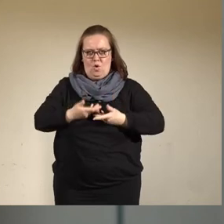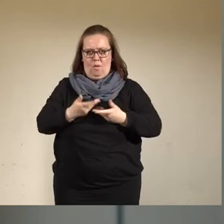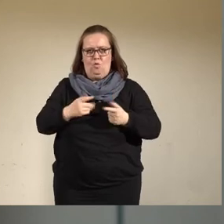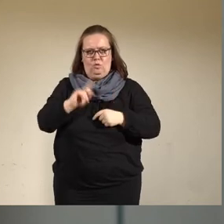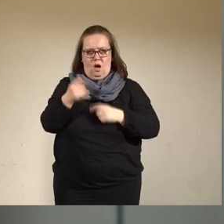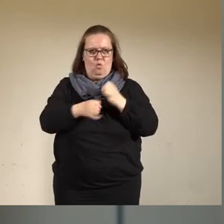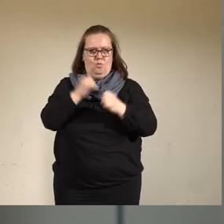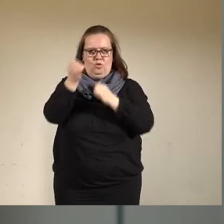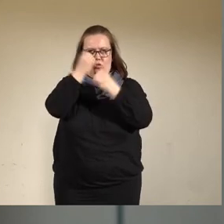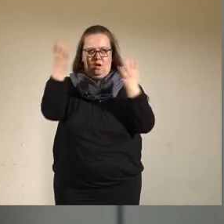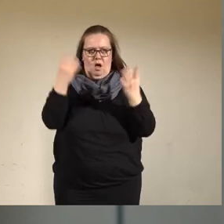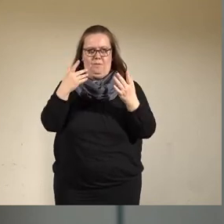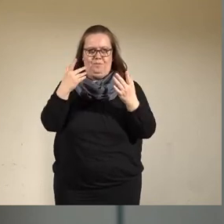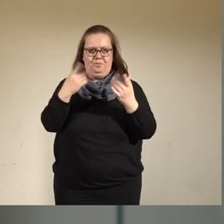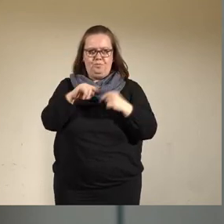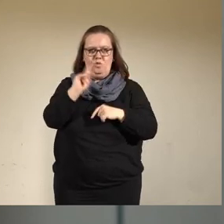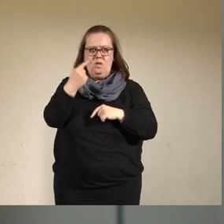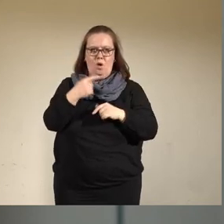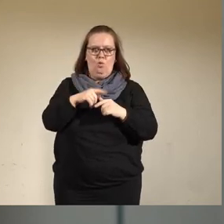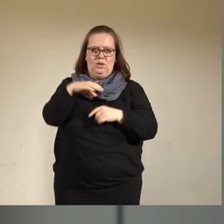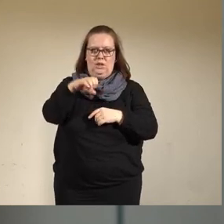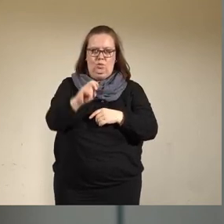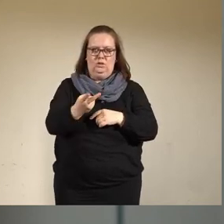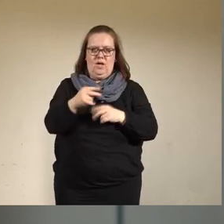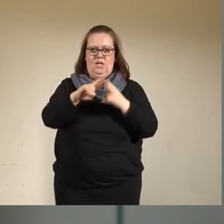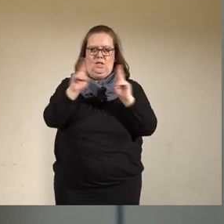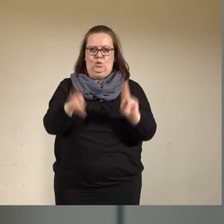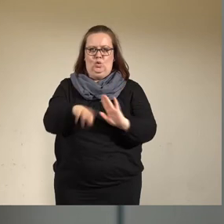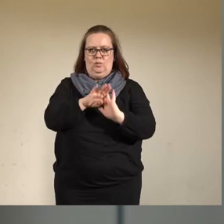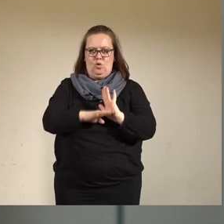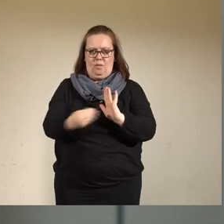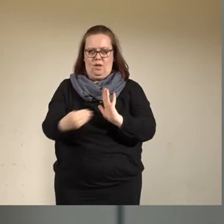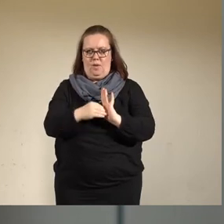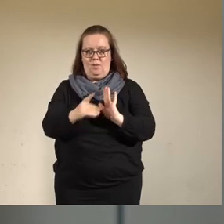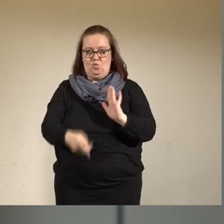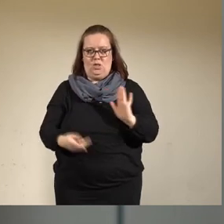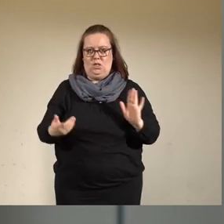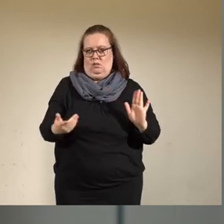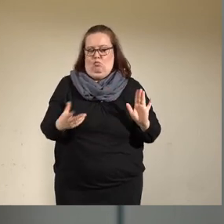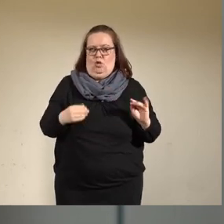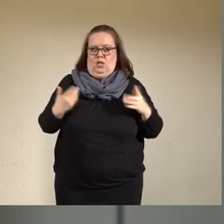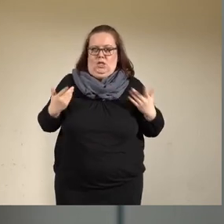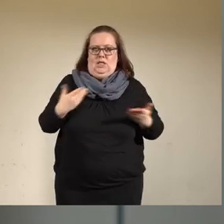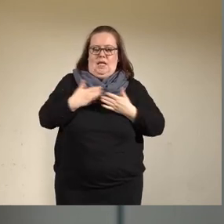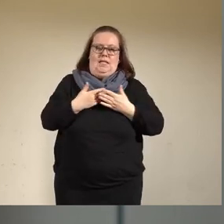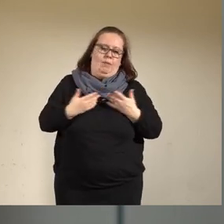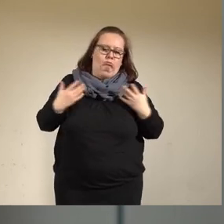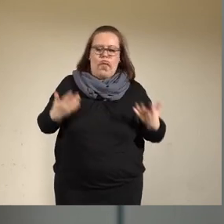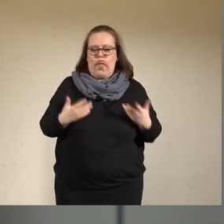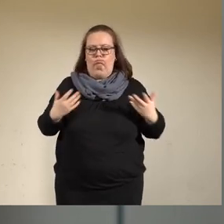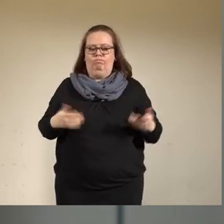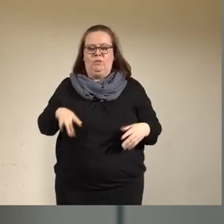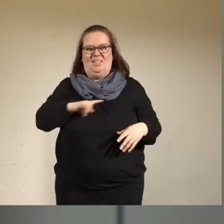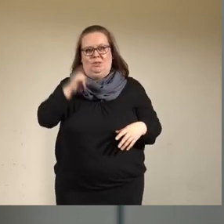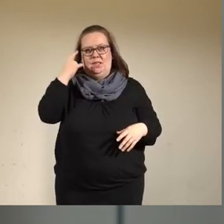da ist natürlich klar, dass dort eben ein CO2-Reduktionsprogramm dabei sein muss. Also von daher